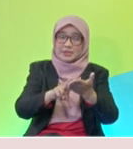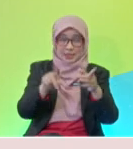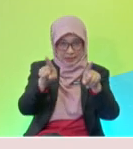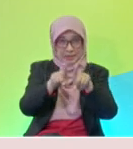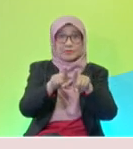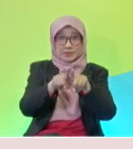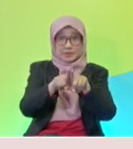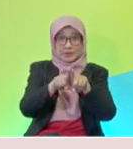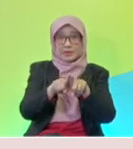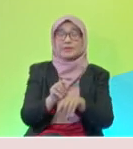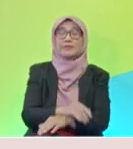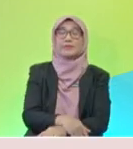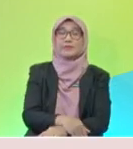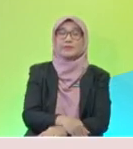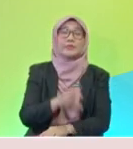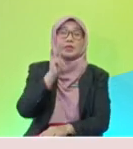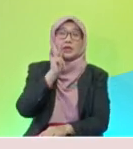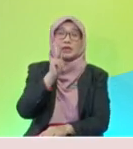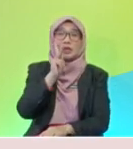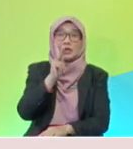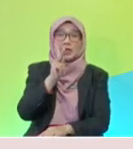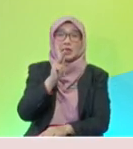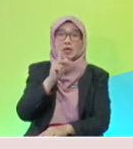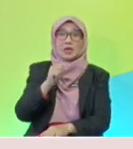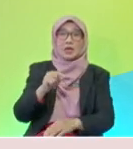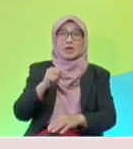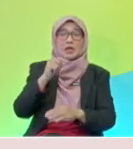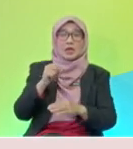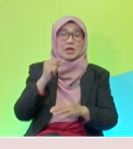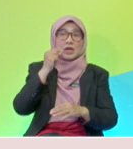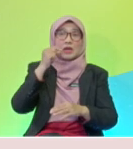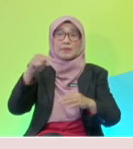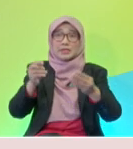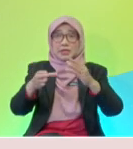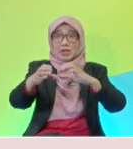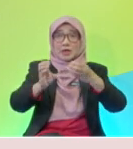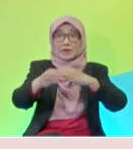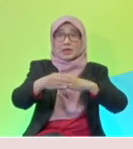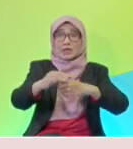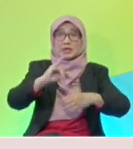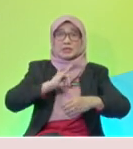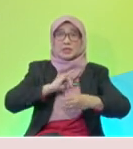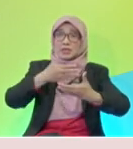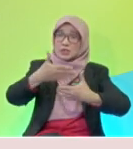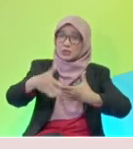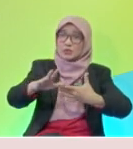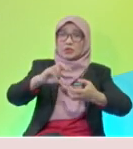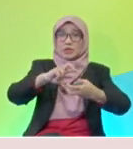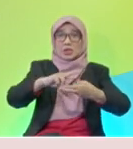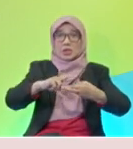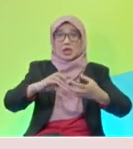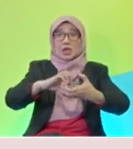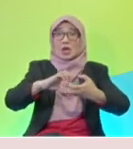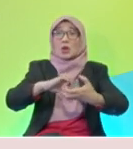kakak bekas pensel saya sudah rosak Saya mahu membeli bekas pensel yang baharu Baiklah kata kakak tidak